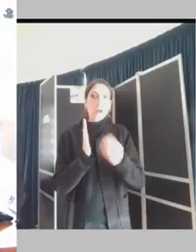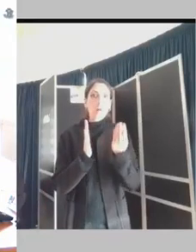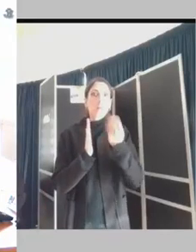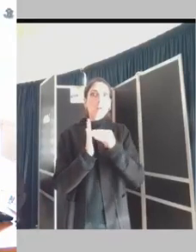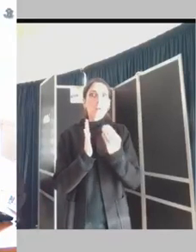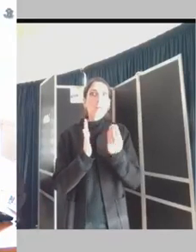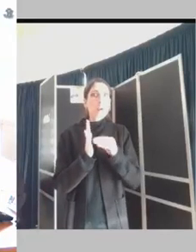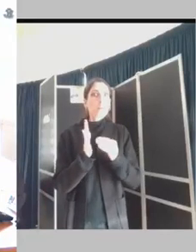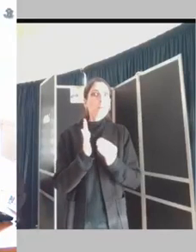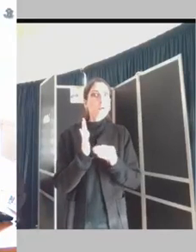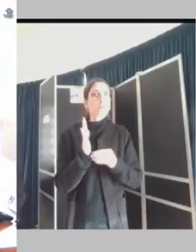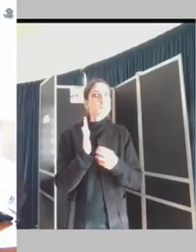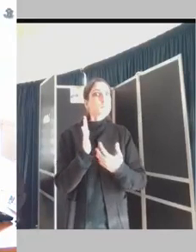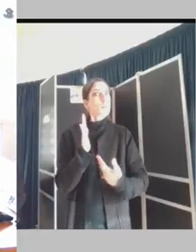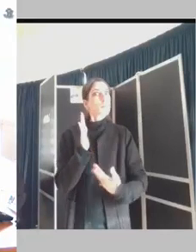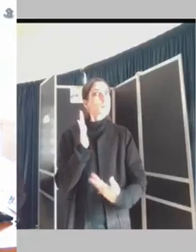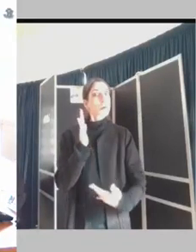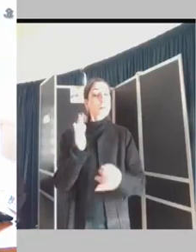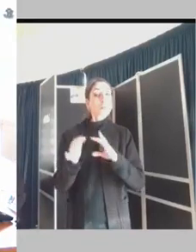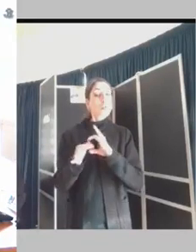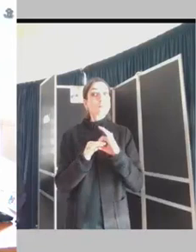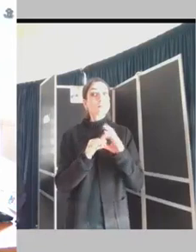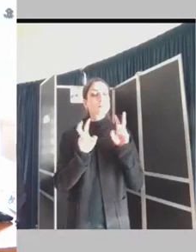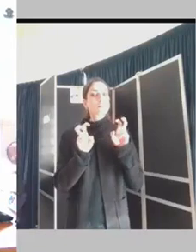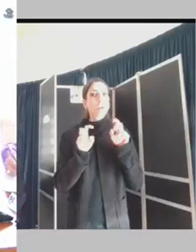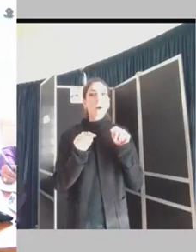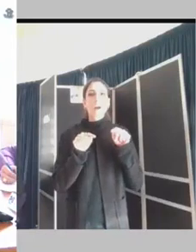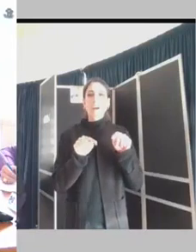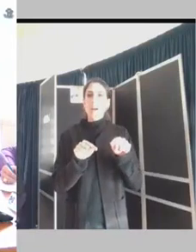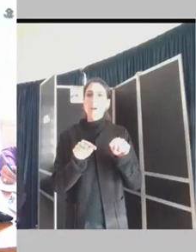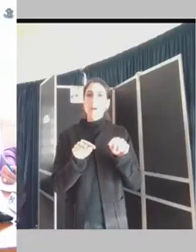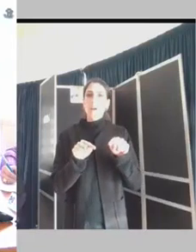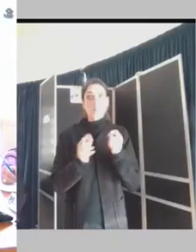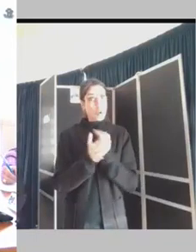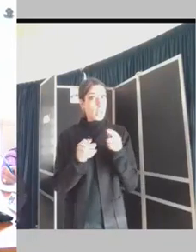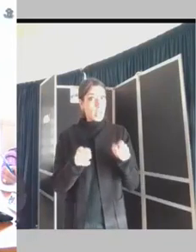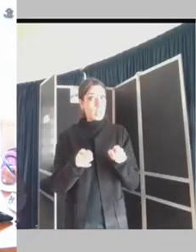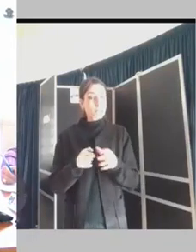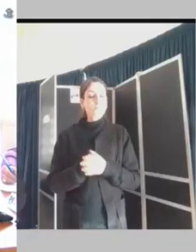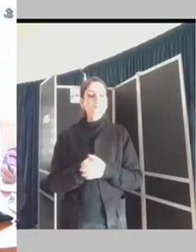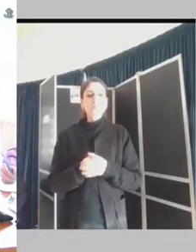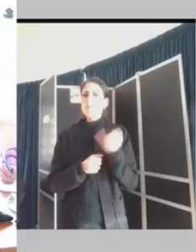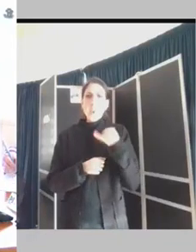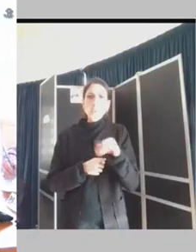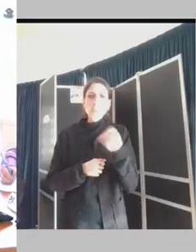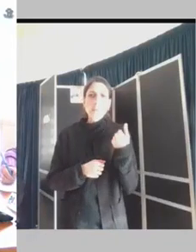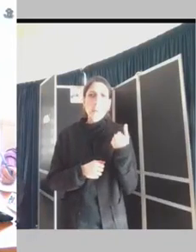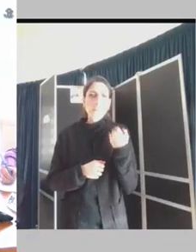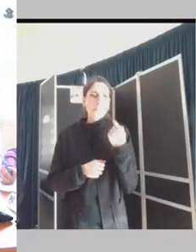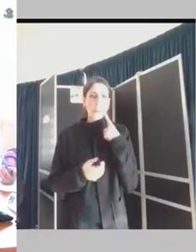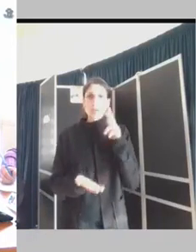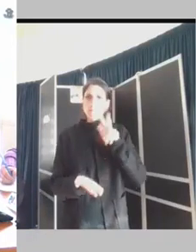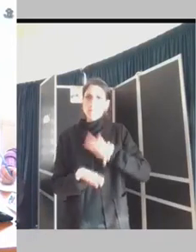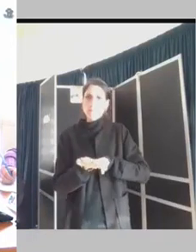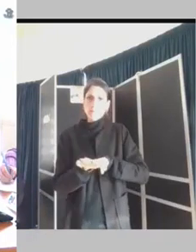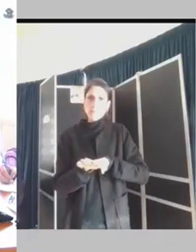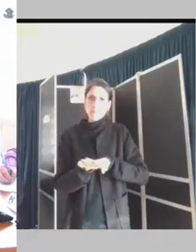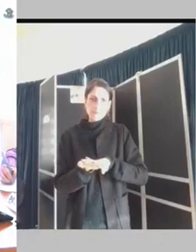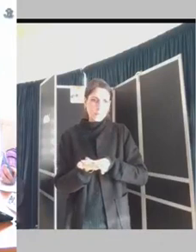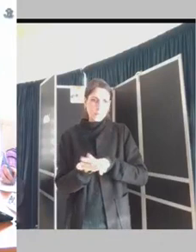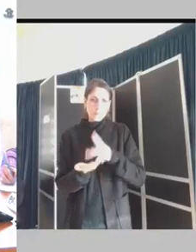importante. Non ultima anche una mozione votata recentemente nel Consiglio Comunale di